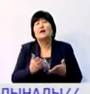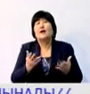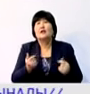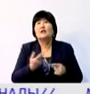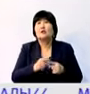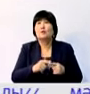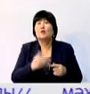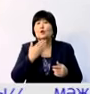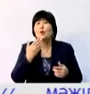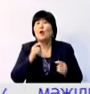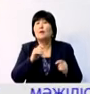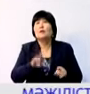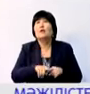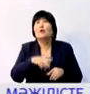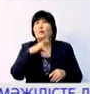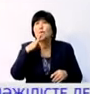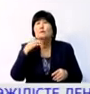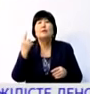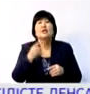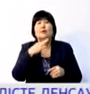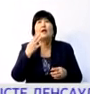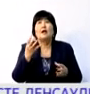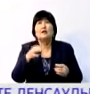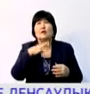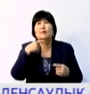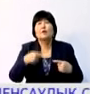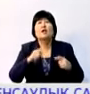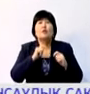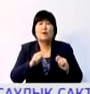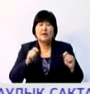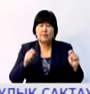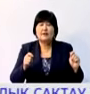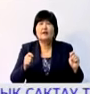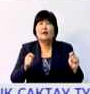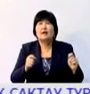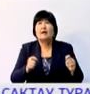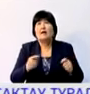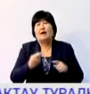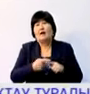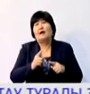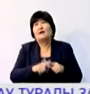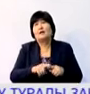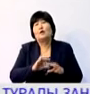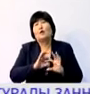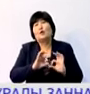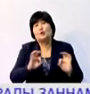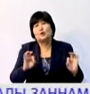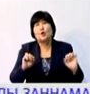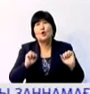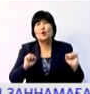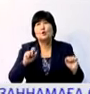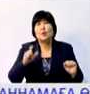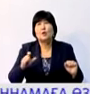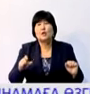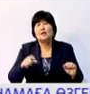бұл соңғы марапат емес, бірінші марапат емес, әлде талай мұндай марапаттарға әлгі аталған мынау үздік спортшыларымыз